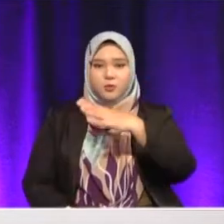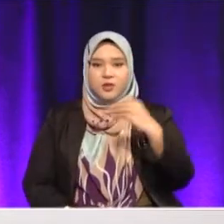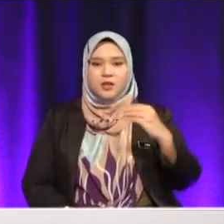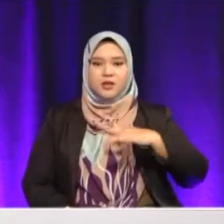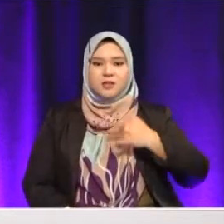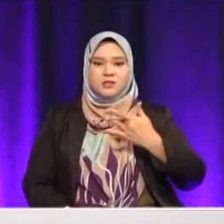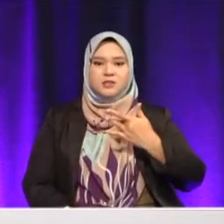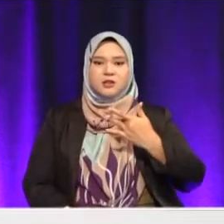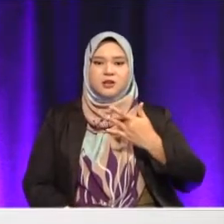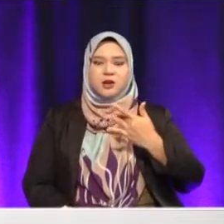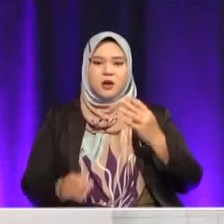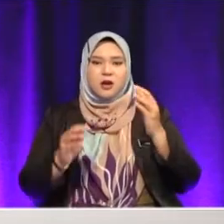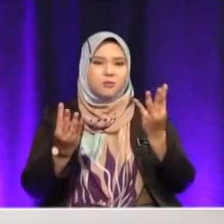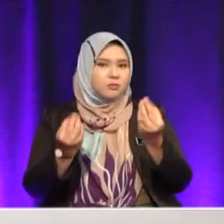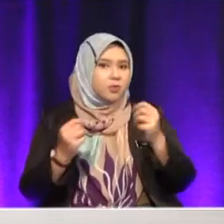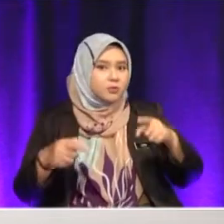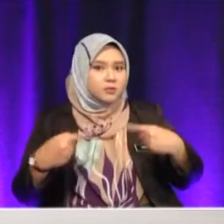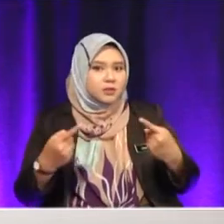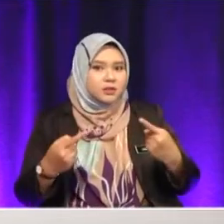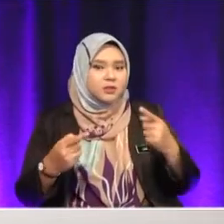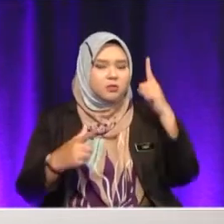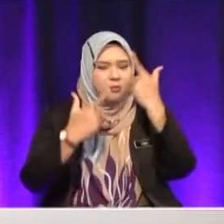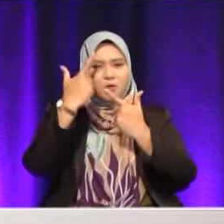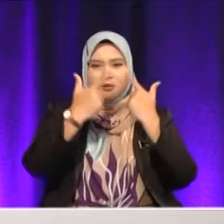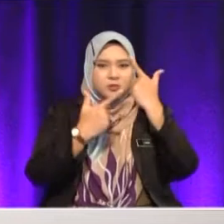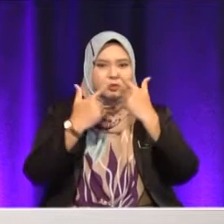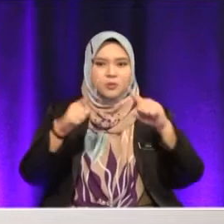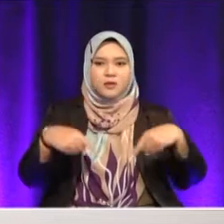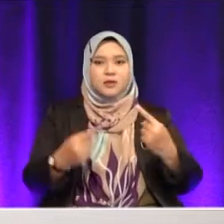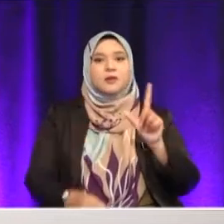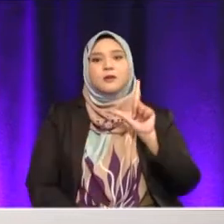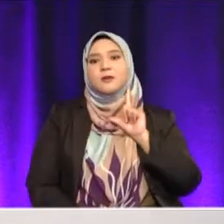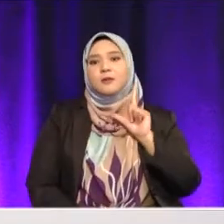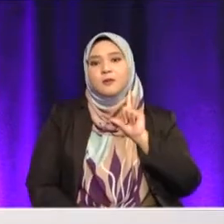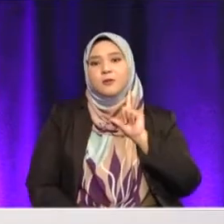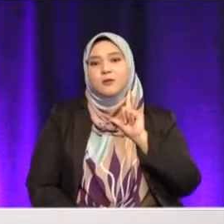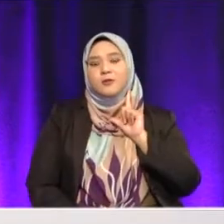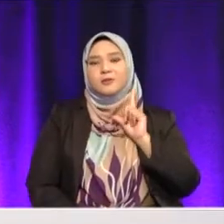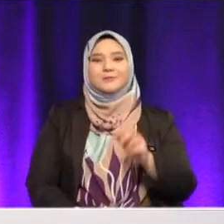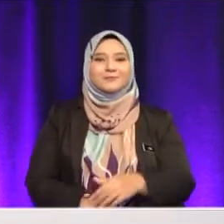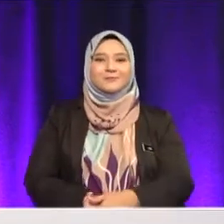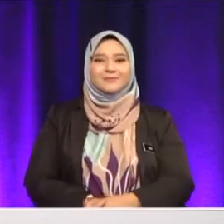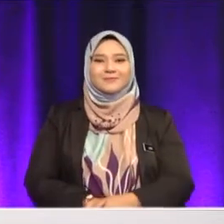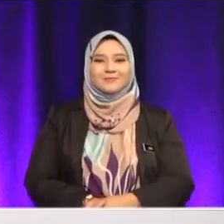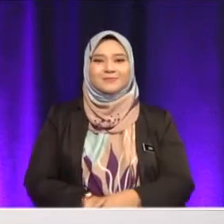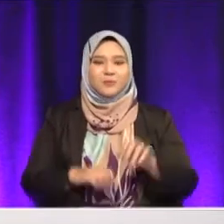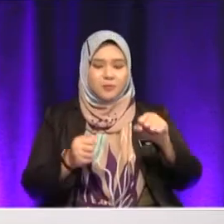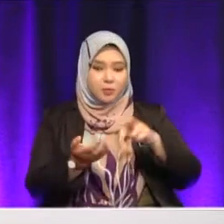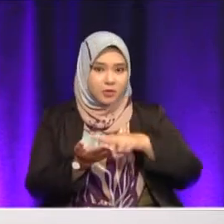dunia melalui lawatan berpadu oleh ahli-ahlight dipetik DPD halaman 104